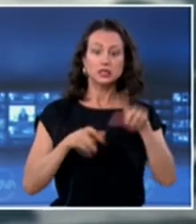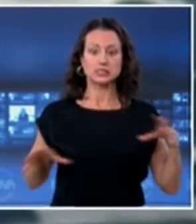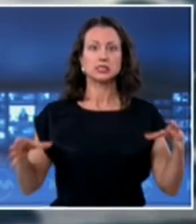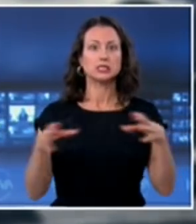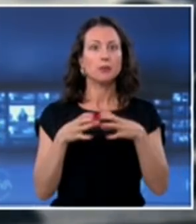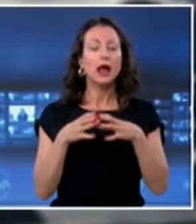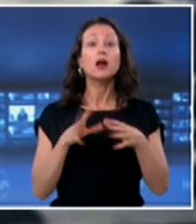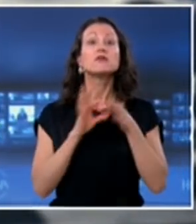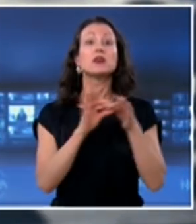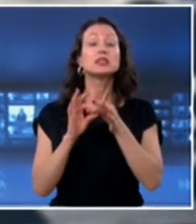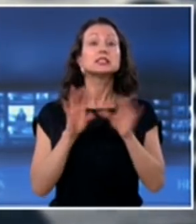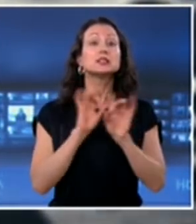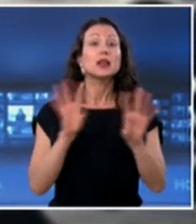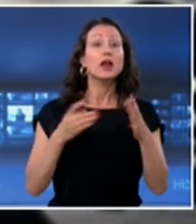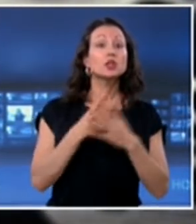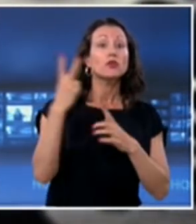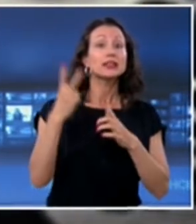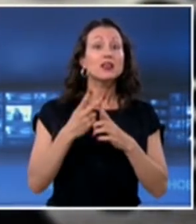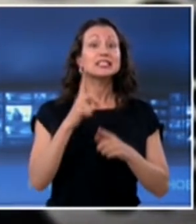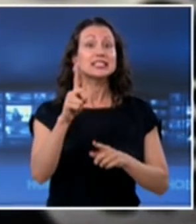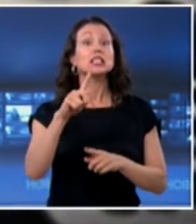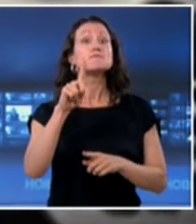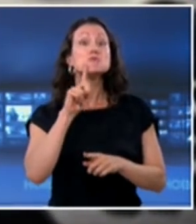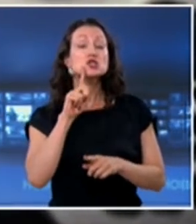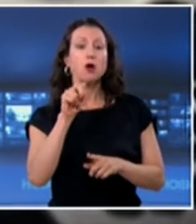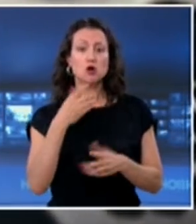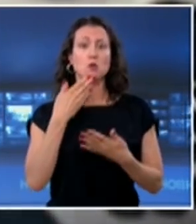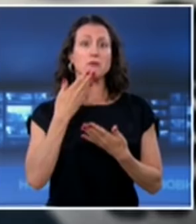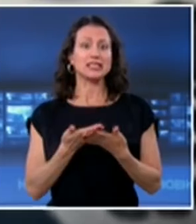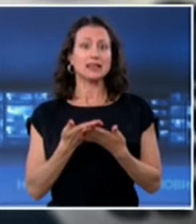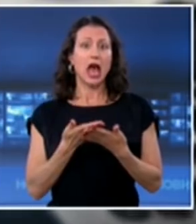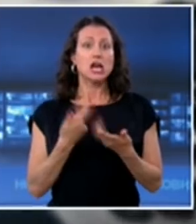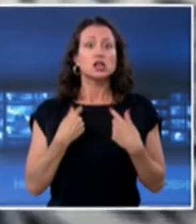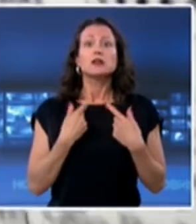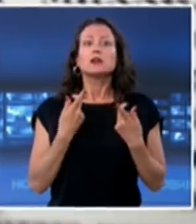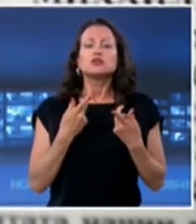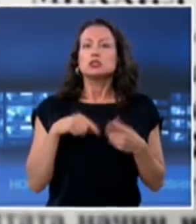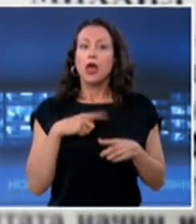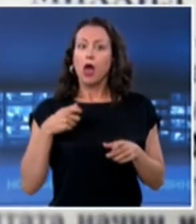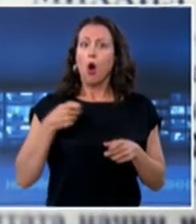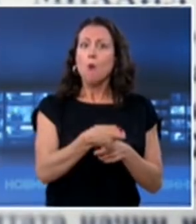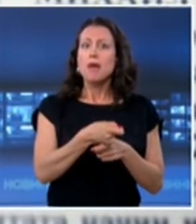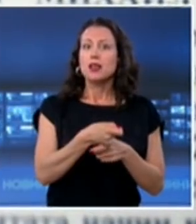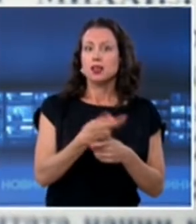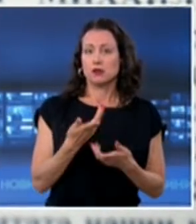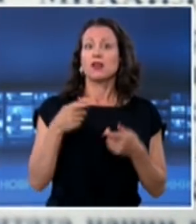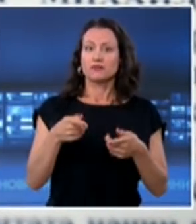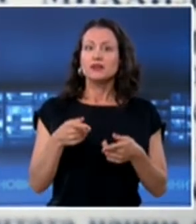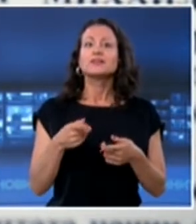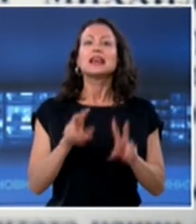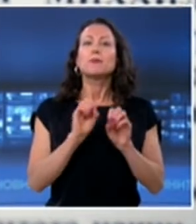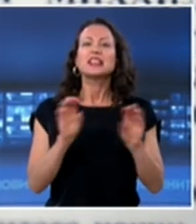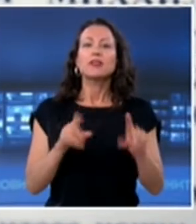телевизия самопризнания на осъдения за убийство Михаил Лещарски. В предаването «Ничия земя» той твърди, че отнел живота на още две